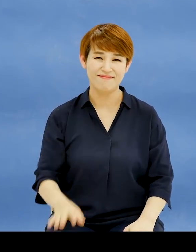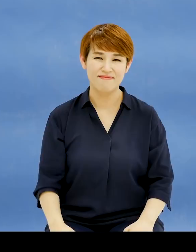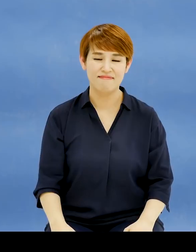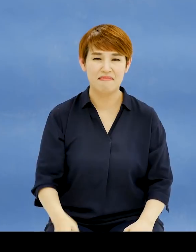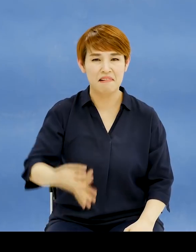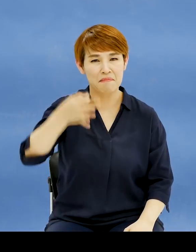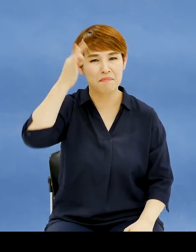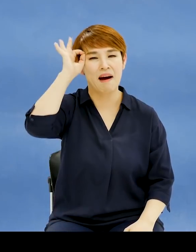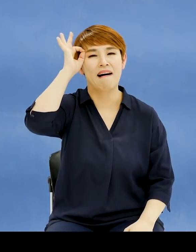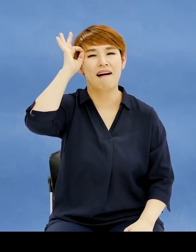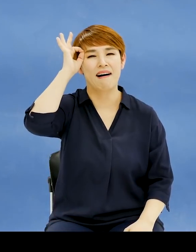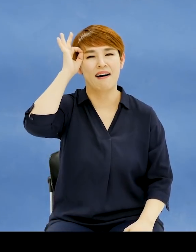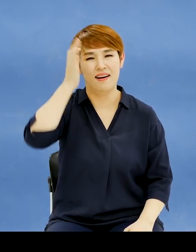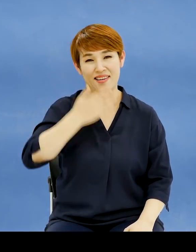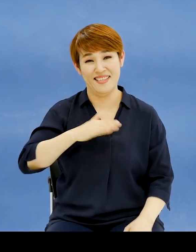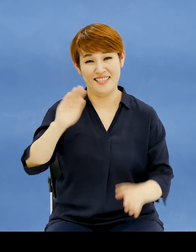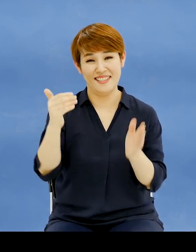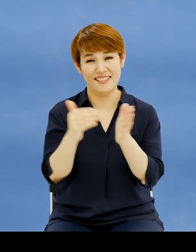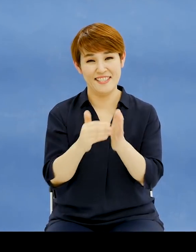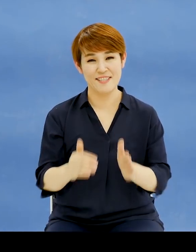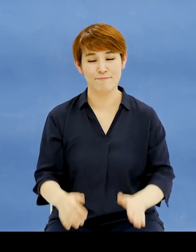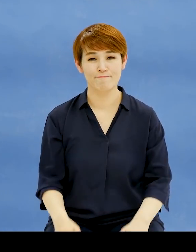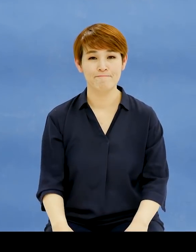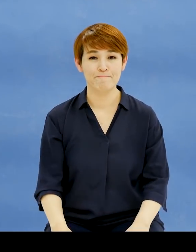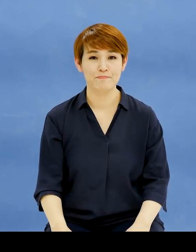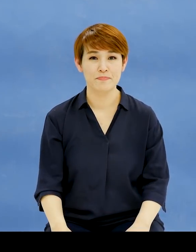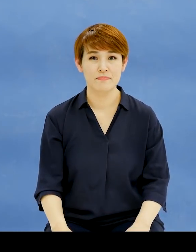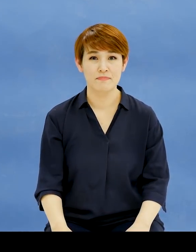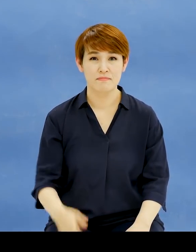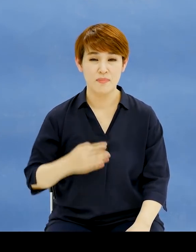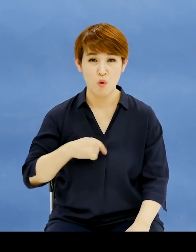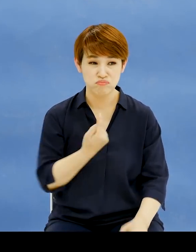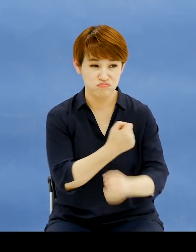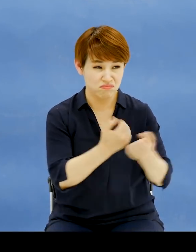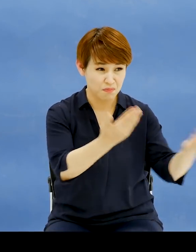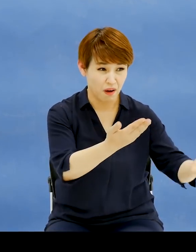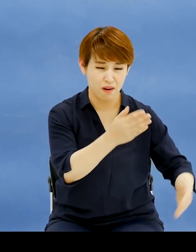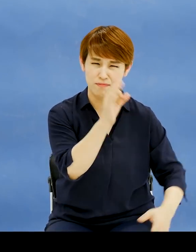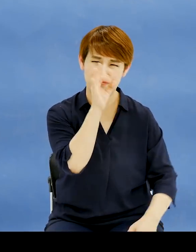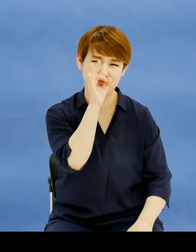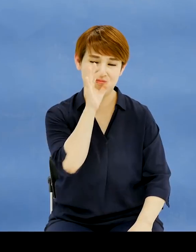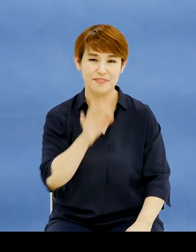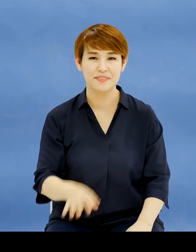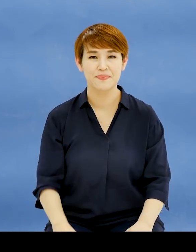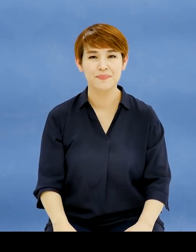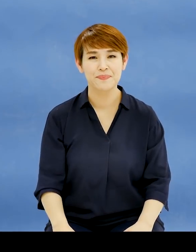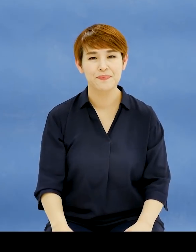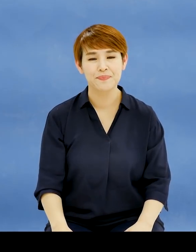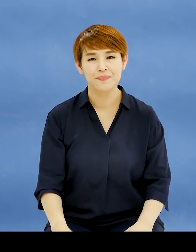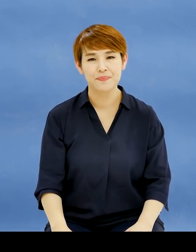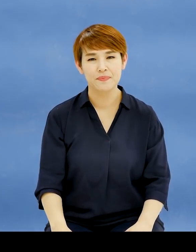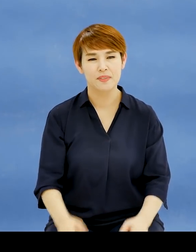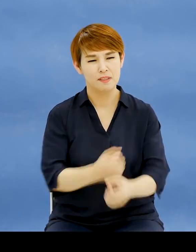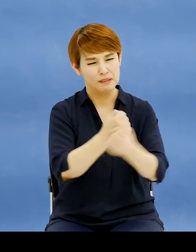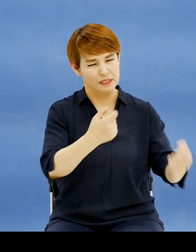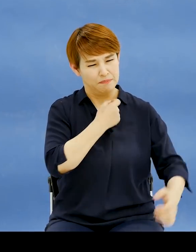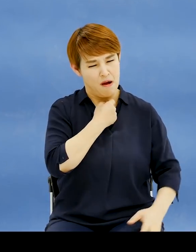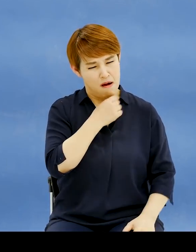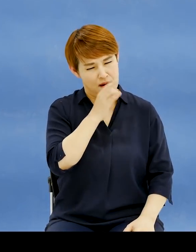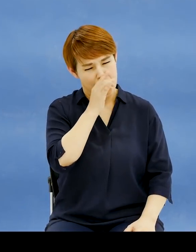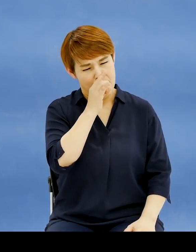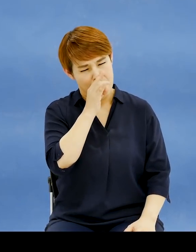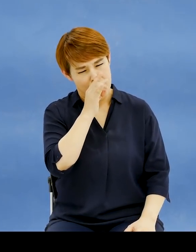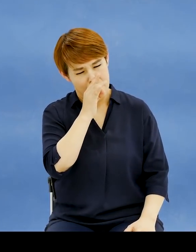아니구나. 그런 거를 좀 많이 깨달은 것 같아요. 그러니까 제가 그때- 할 수 없었던 마음이라서. 그렇죠. 그러니까 결국은 우리가